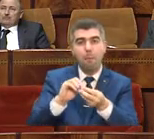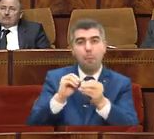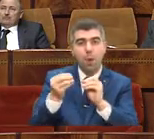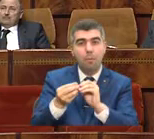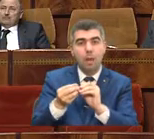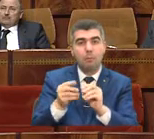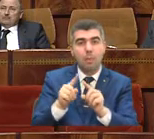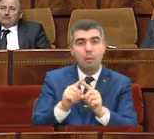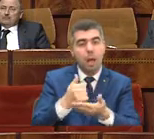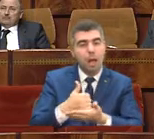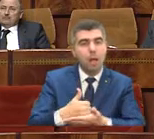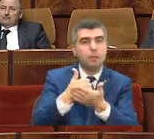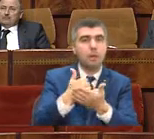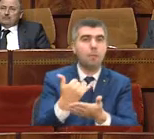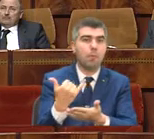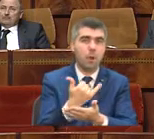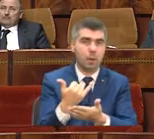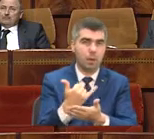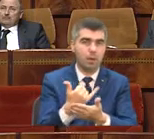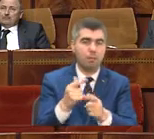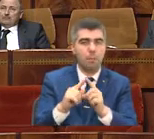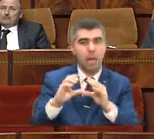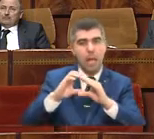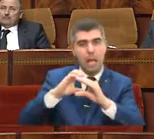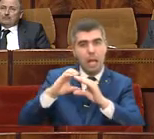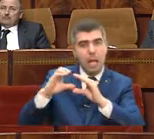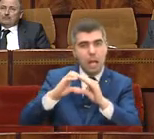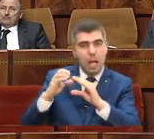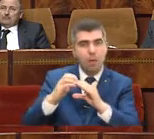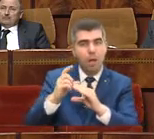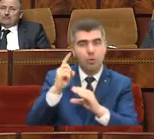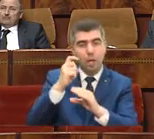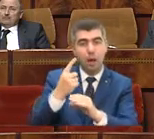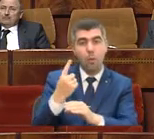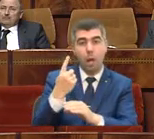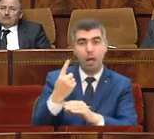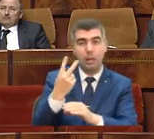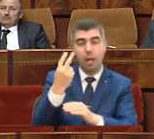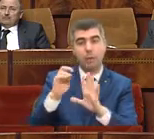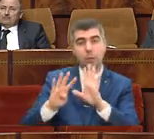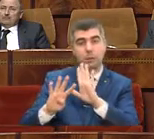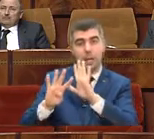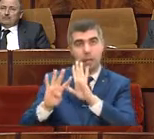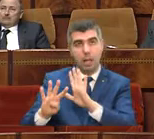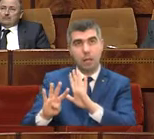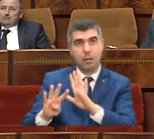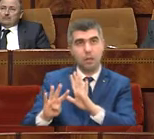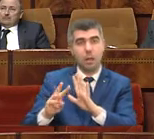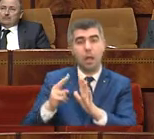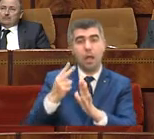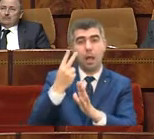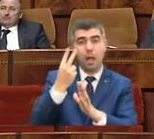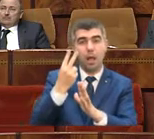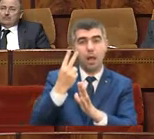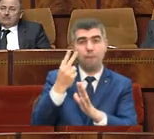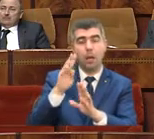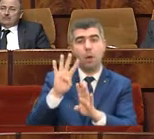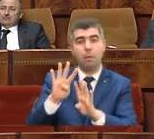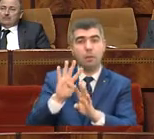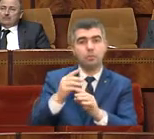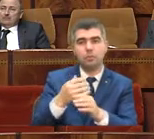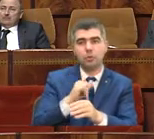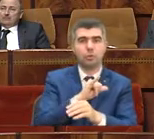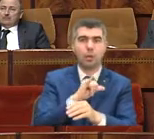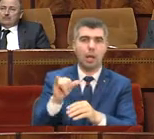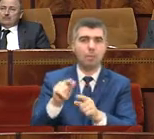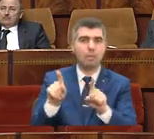ما نقولوا السيد الوزير غادي تفتحوا الحوار في شهر يناير 2019 2084 2020، بركه من